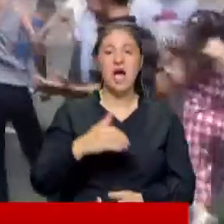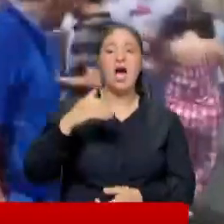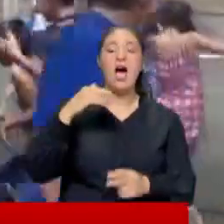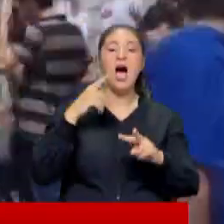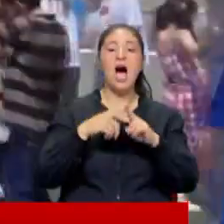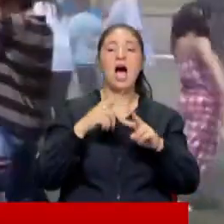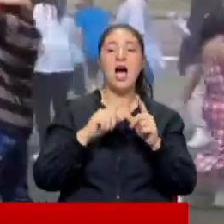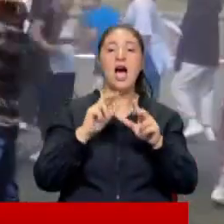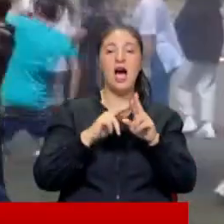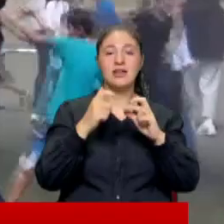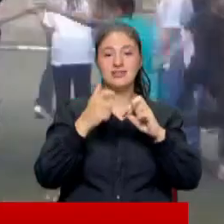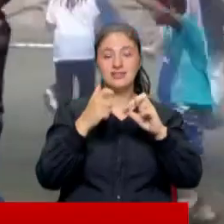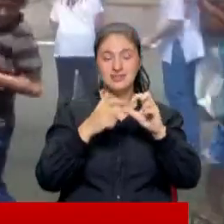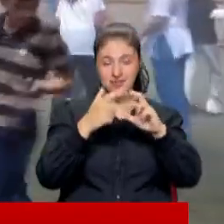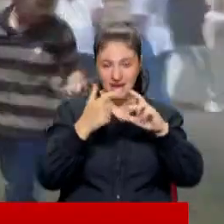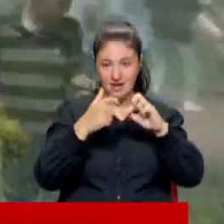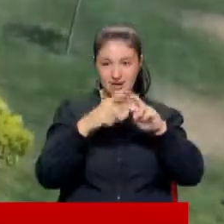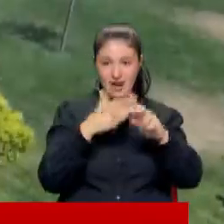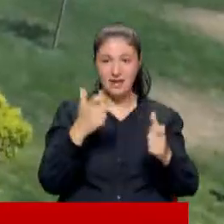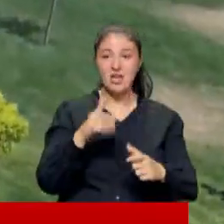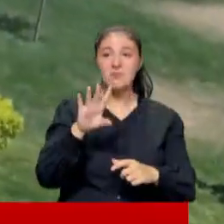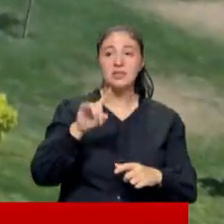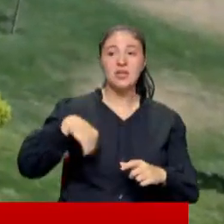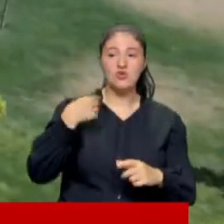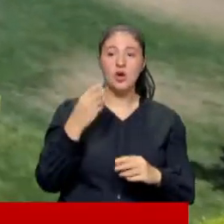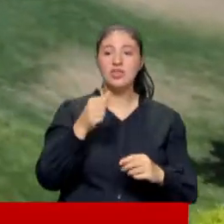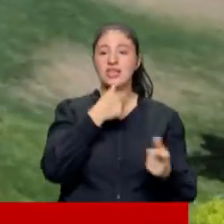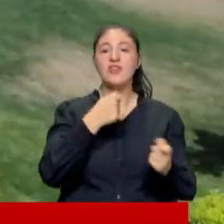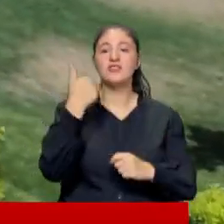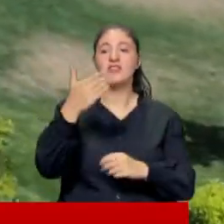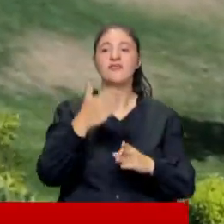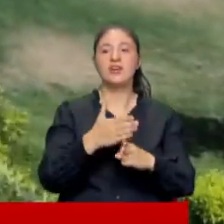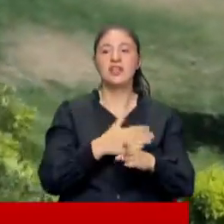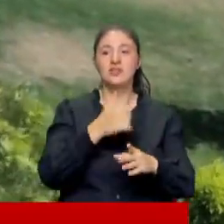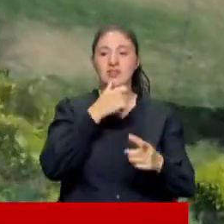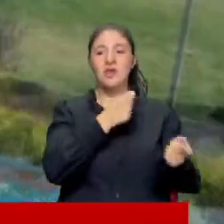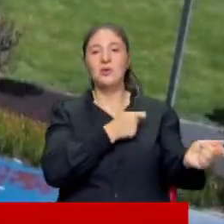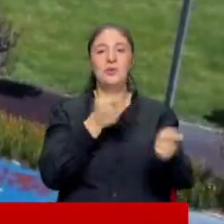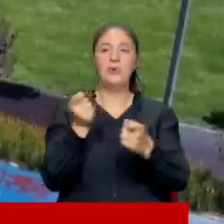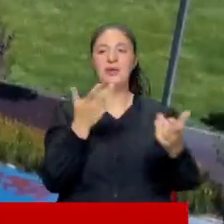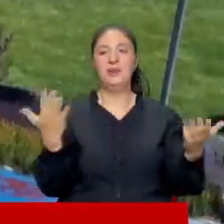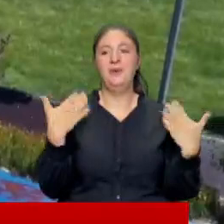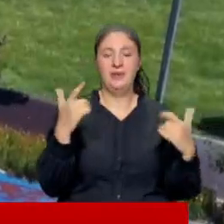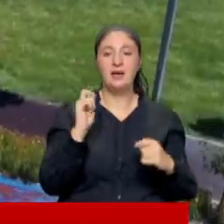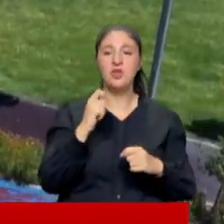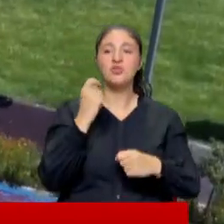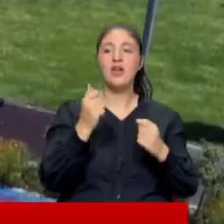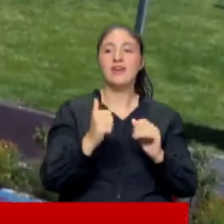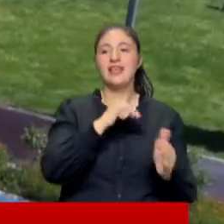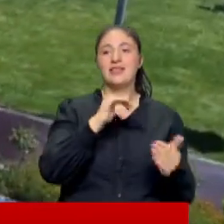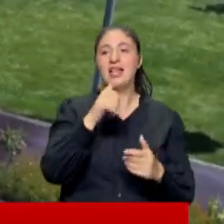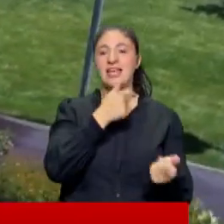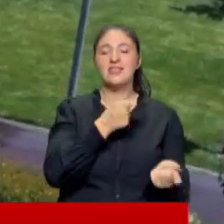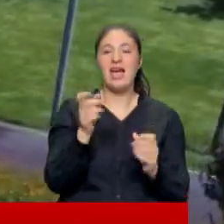Aksaray'da ise 41 dereceye kadar çıktı termometre değerleri. İtfaiye dışarıdaki vatandaşları su sıkarak serinletti. Görevden dönen